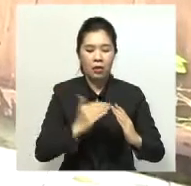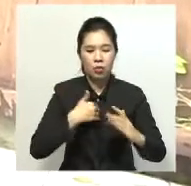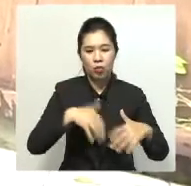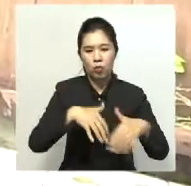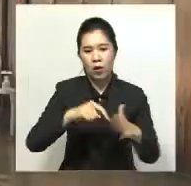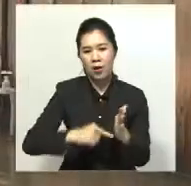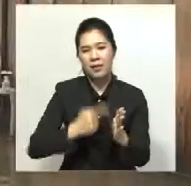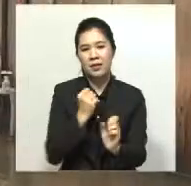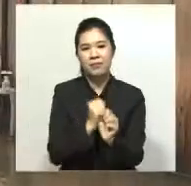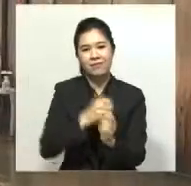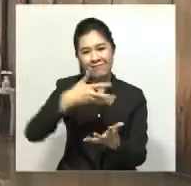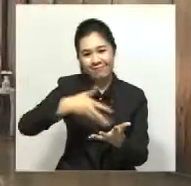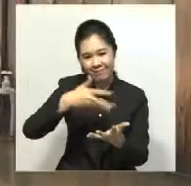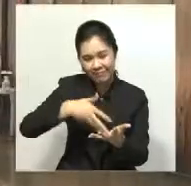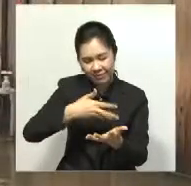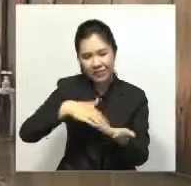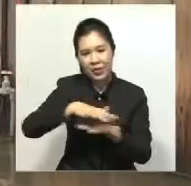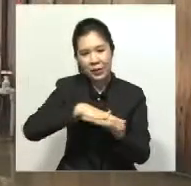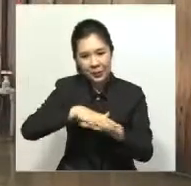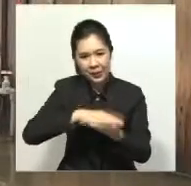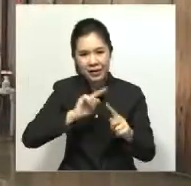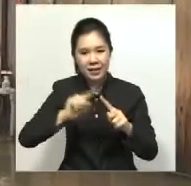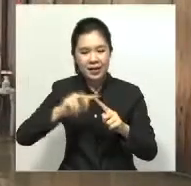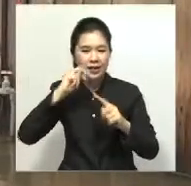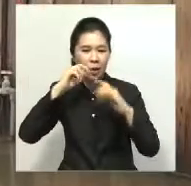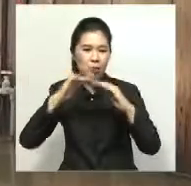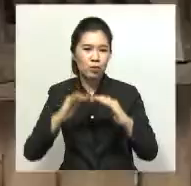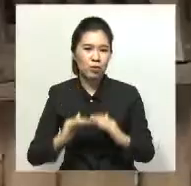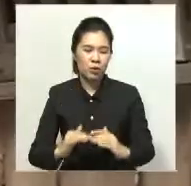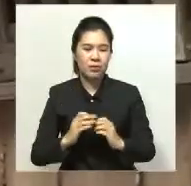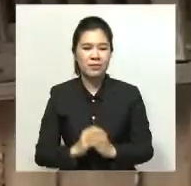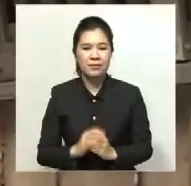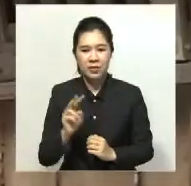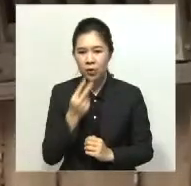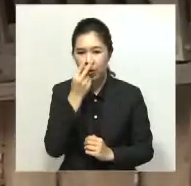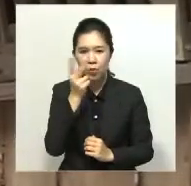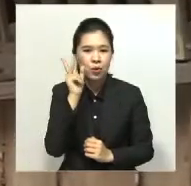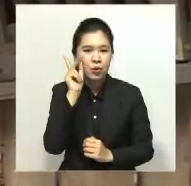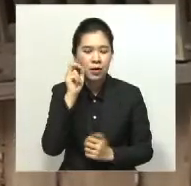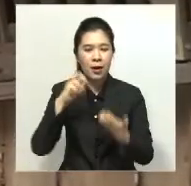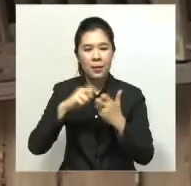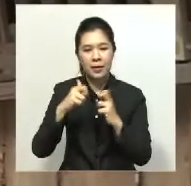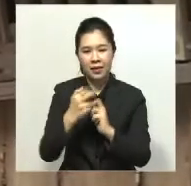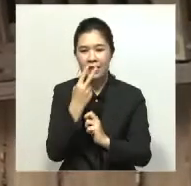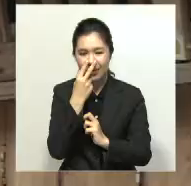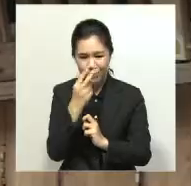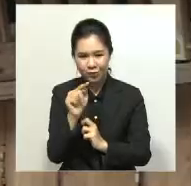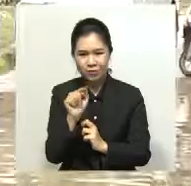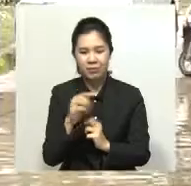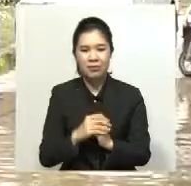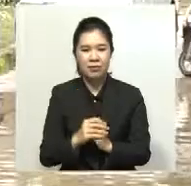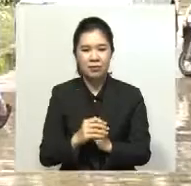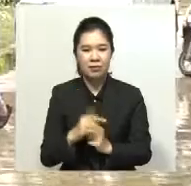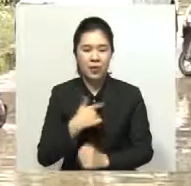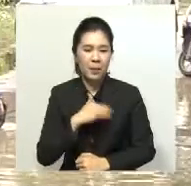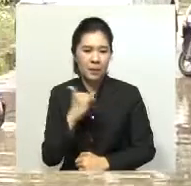ยอยเริ่มทำความสะอาดเก็บกวาดบ้านหลังน้ำลดแล้วและยังคงติดตามสถานการณ์น้ำอย่างใกล้ชิดค่ะเกรงว่าจะมีฝ